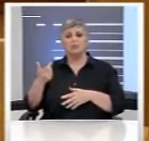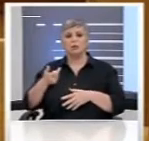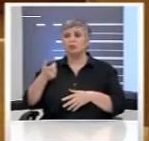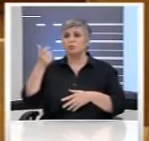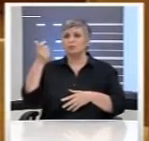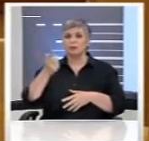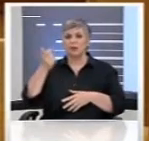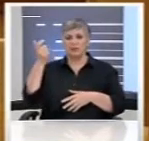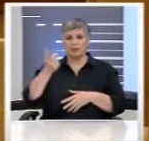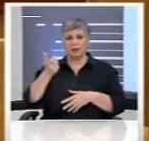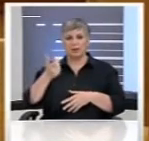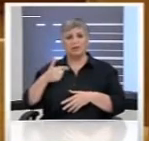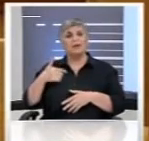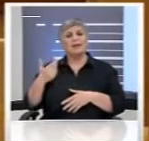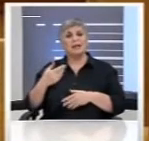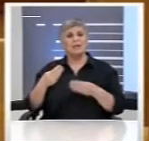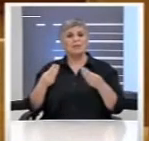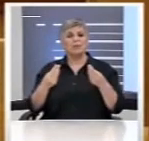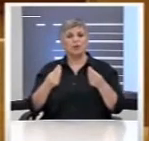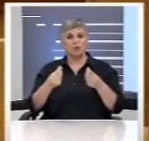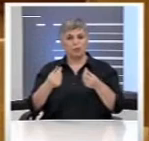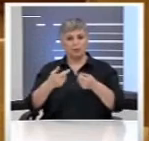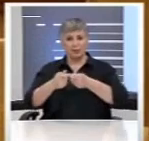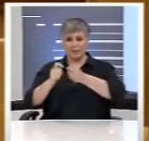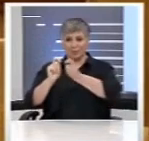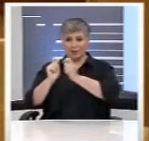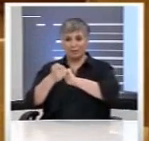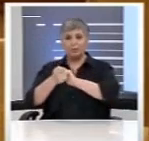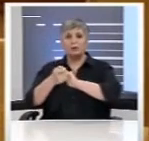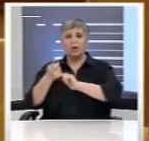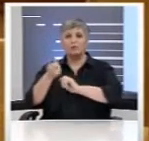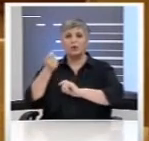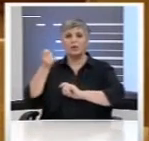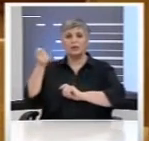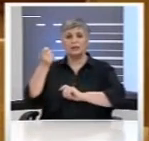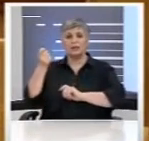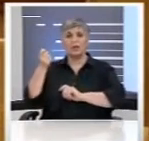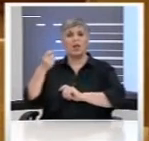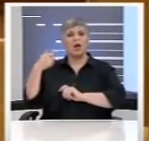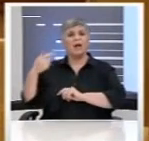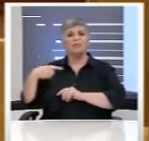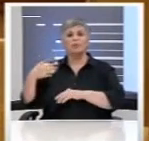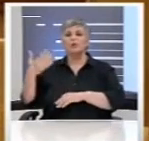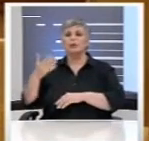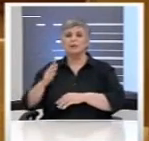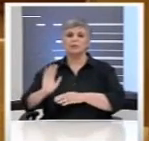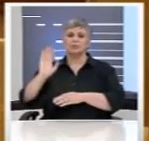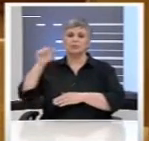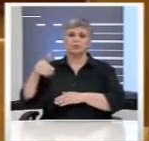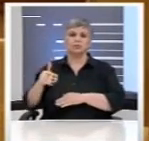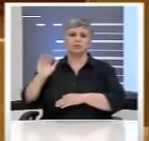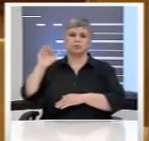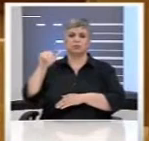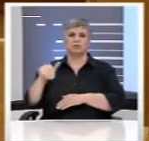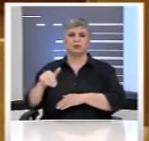αγορές, η μετατροπή, αν θέλετε, του μεγάλου μέρους του ελληνικού χρέους με κυλιόμενα επιτόκια σε χρέος με σταθερά